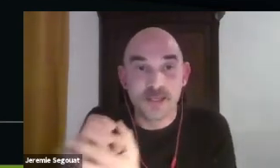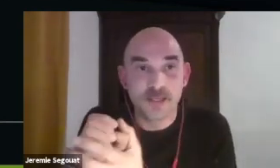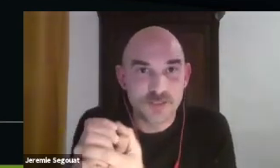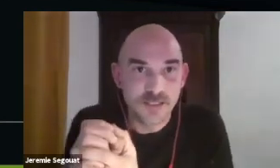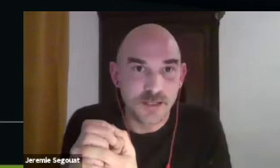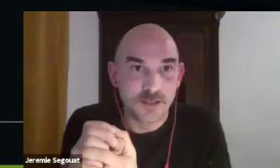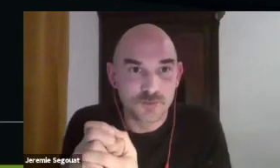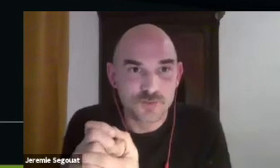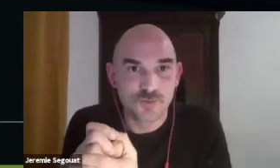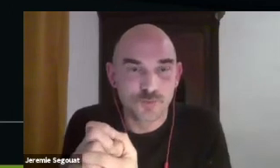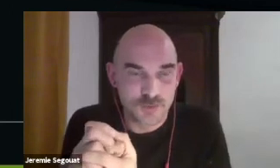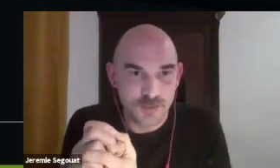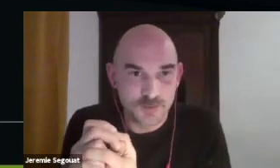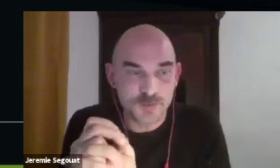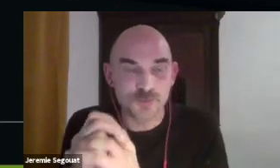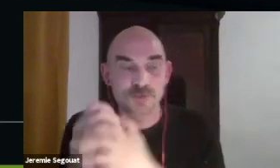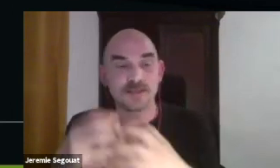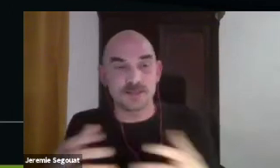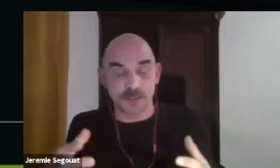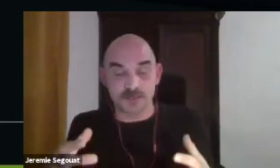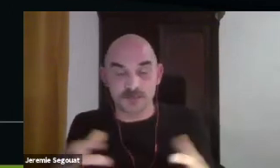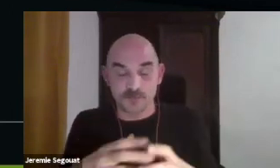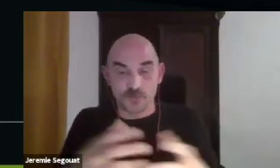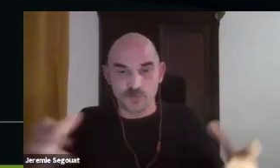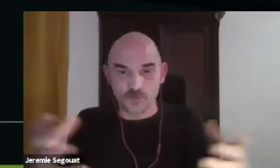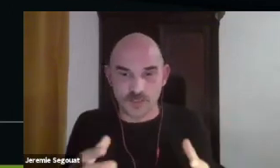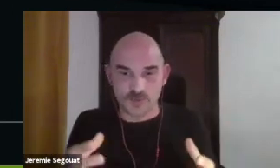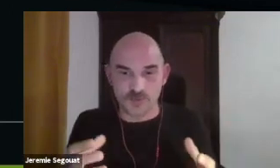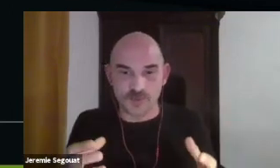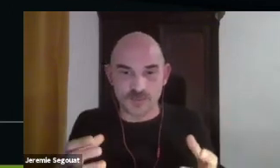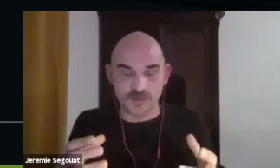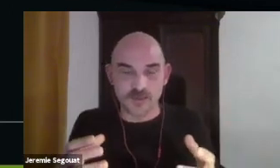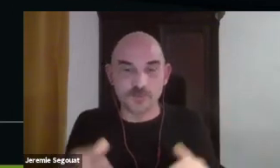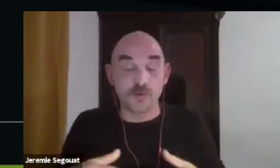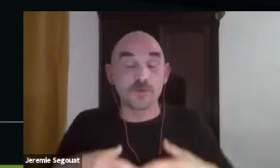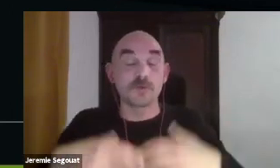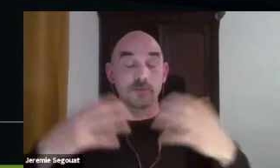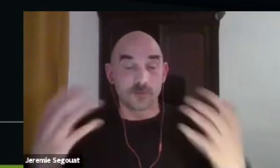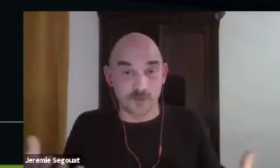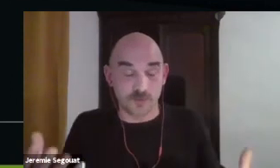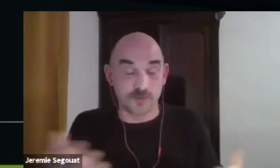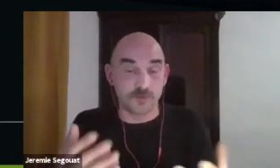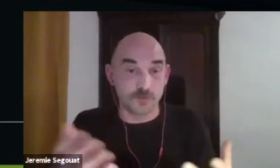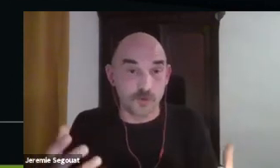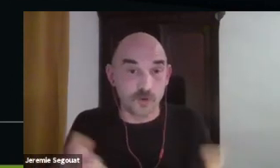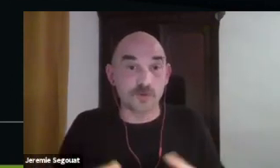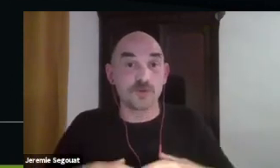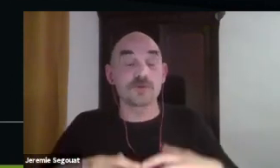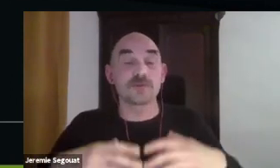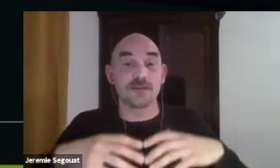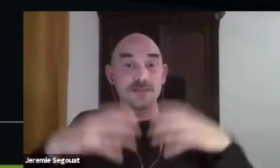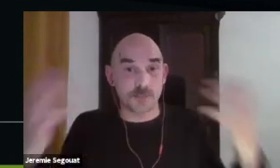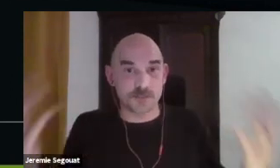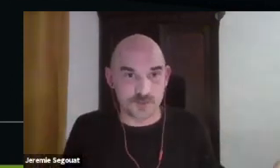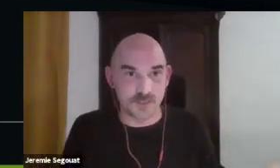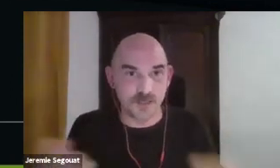il y a aussi un enjeu pour cet espace puisque cet espace de communication langue des signes tactile prend corps dans